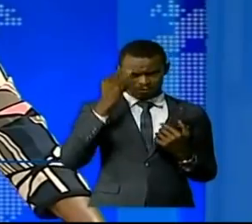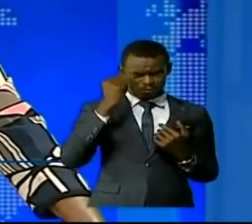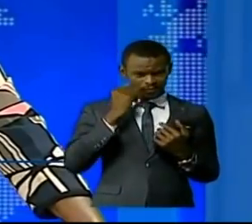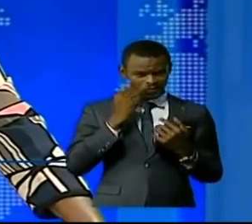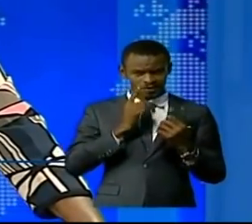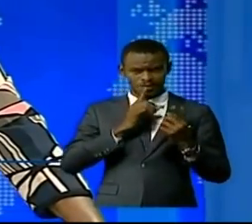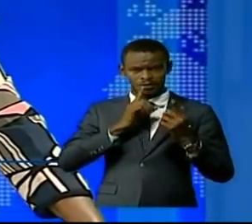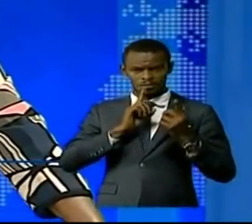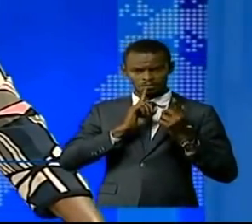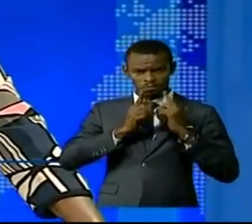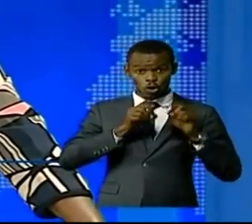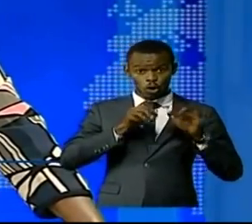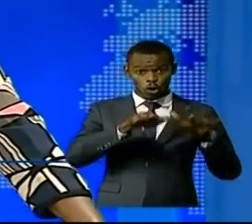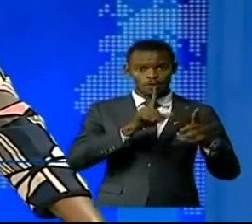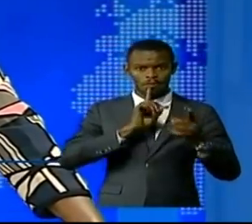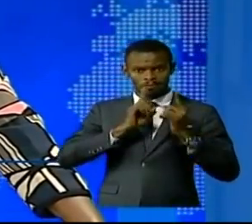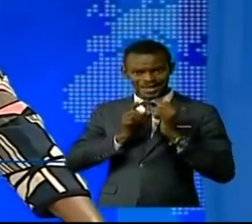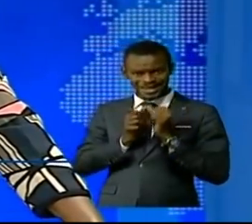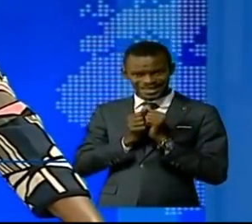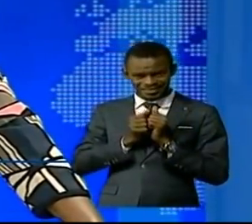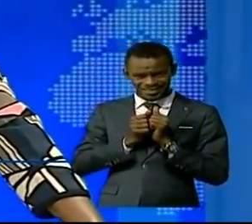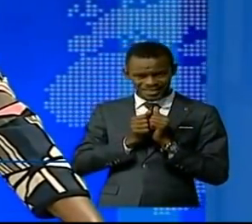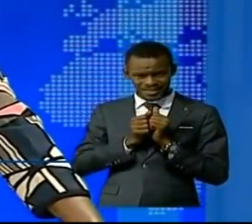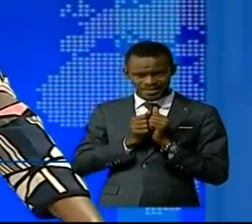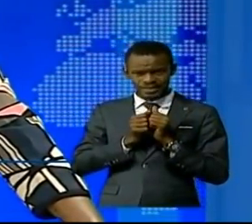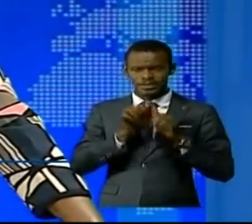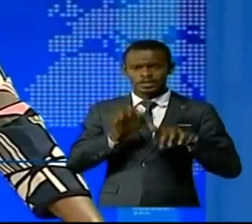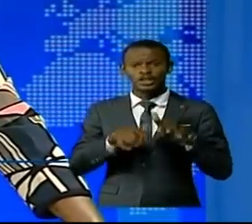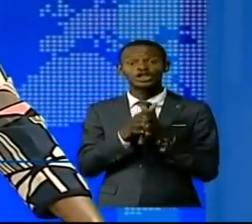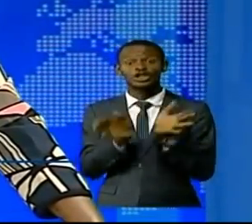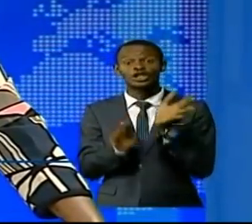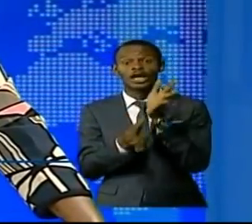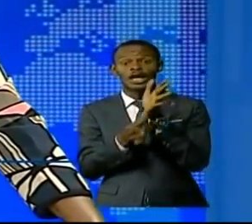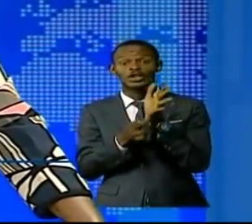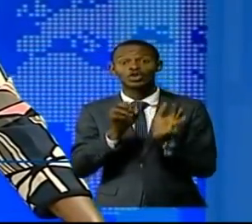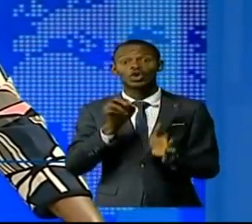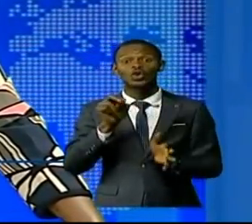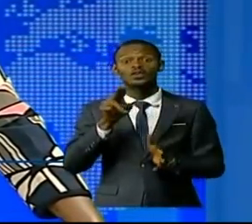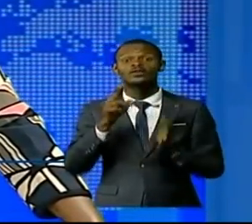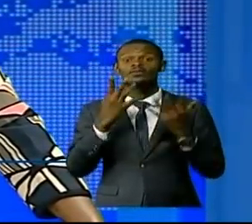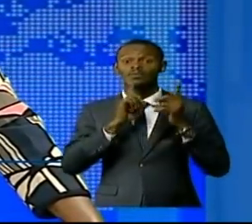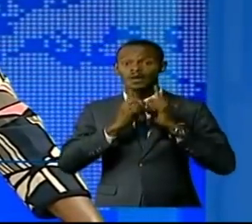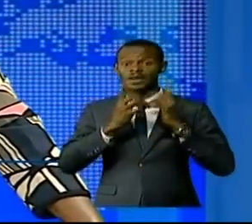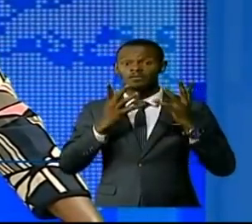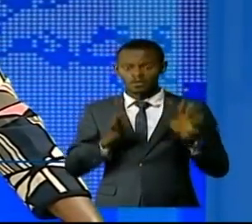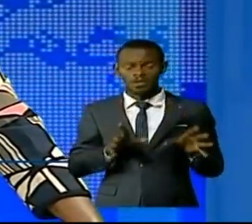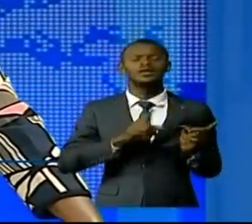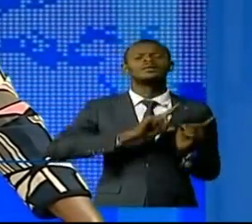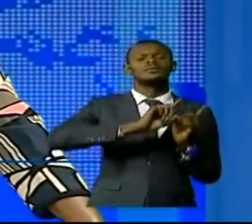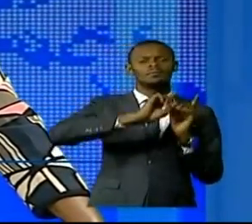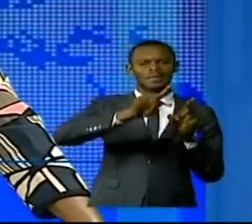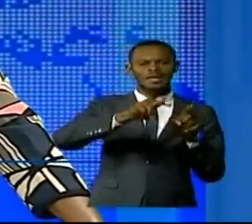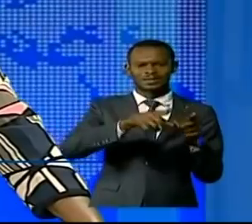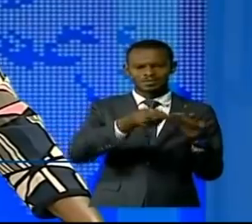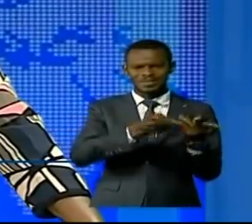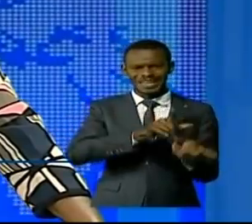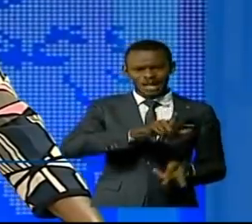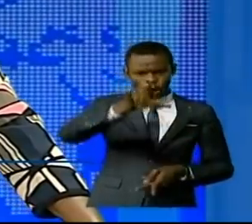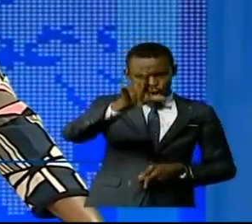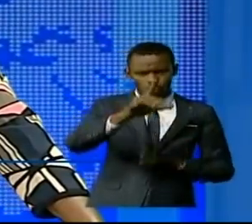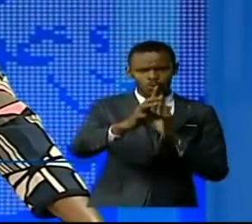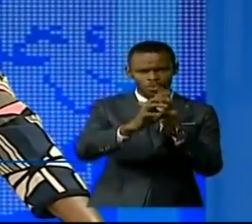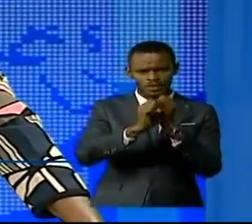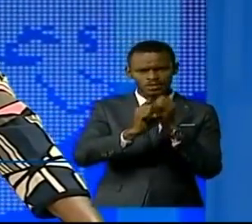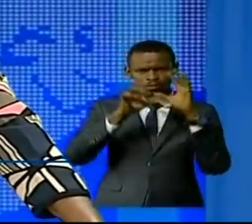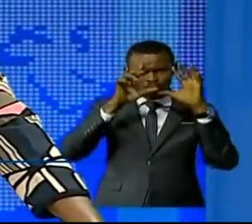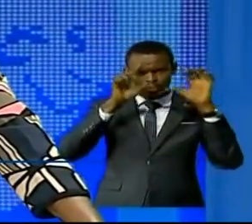à l'aéroport international d'Ondjili pour accueillir les présidents burundais et centrafricains venus prendre part au sommet des chefs d'État de